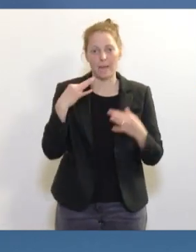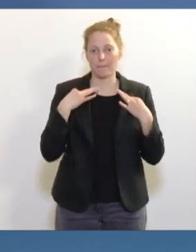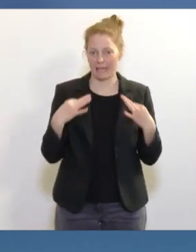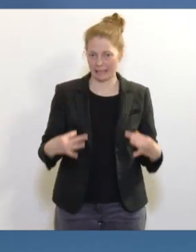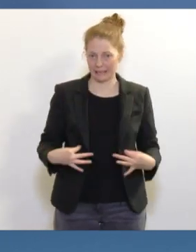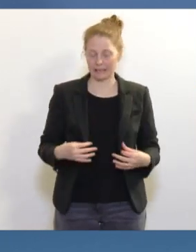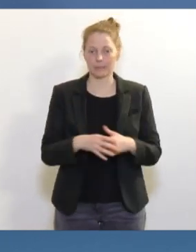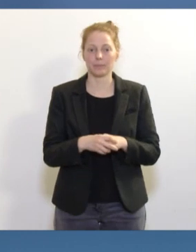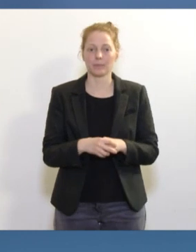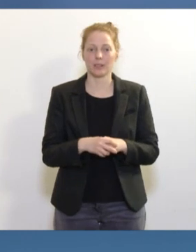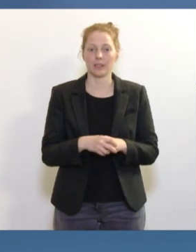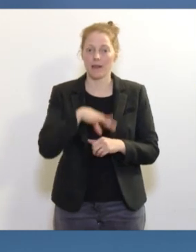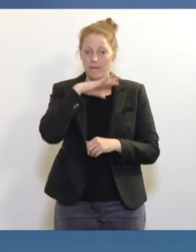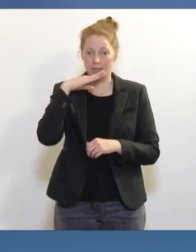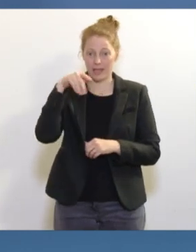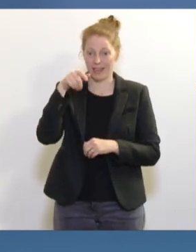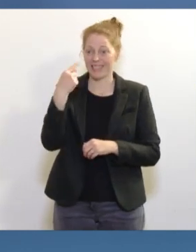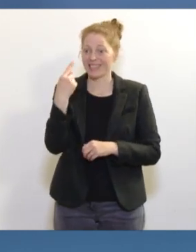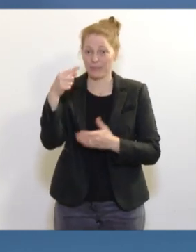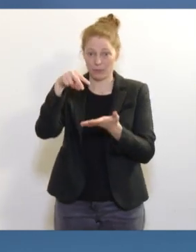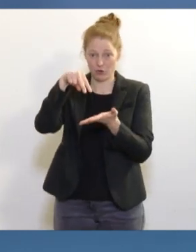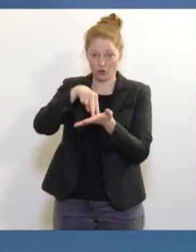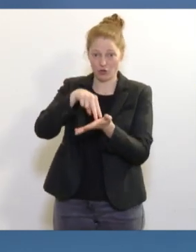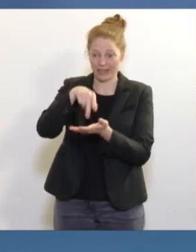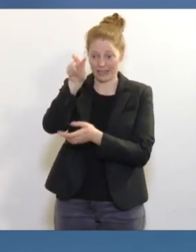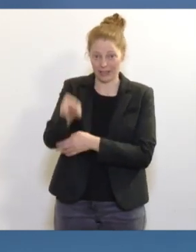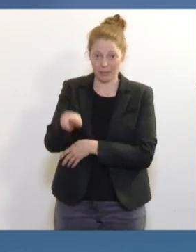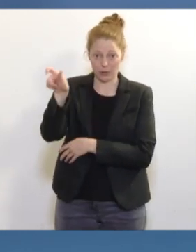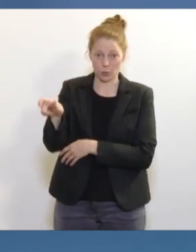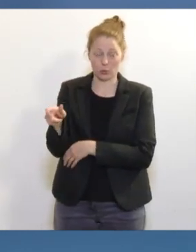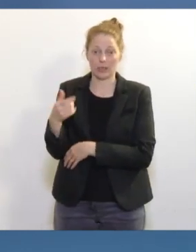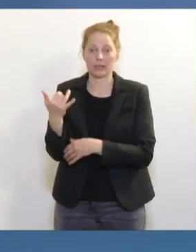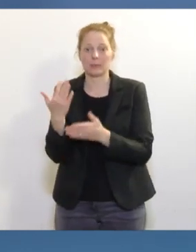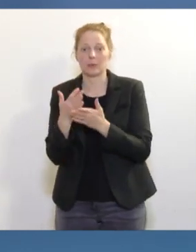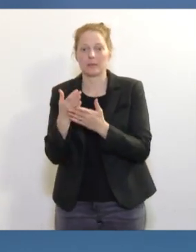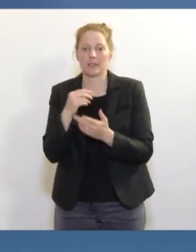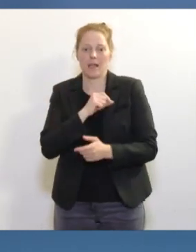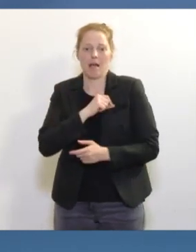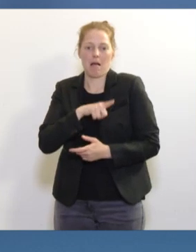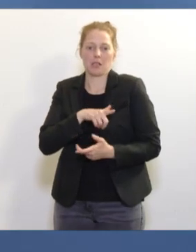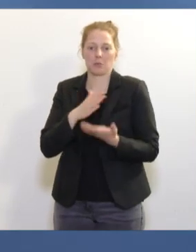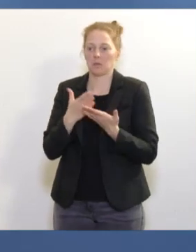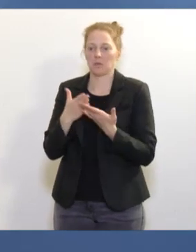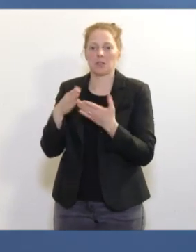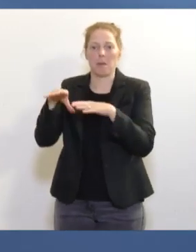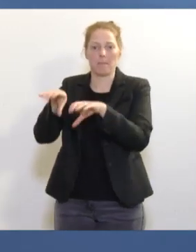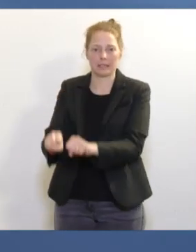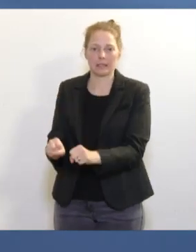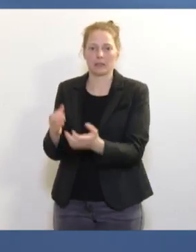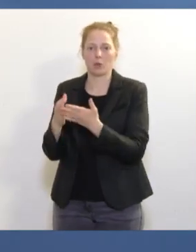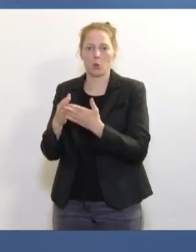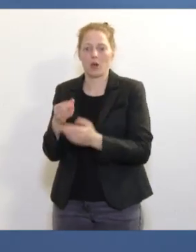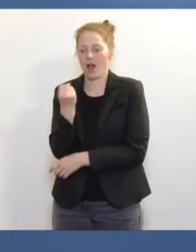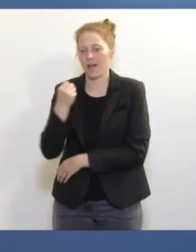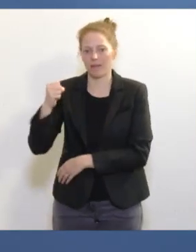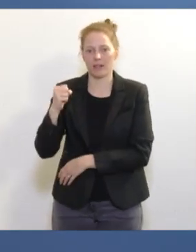viele Independants sind Rosen, weil der Sort, die reichen Independants, welche verkauften an Proprietären, sollen nicht geholfen